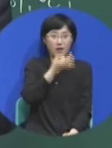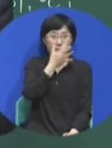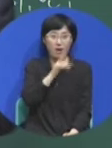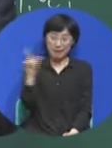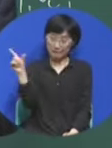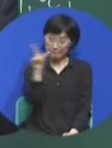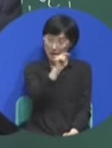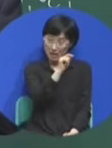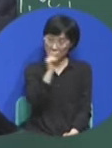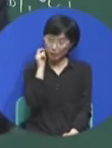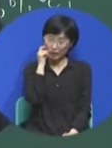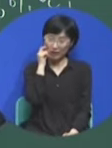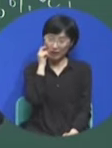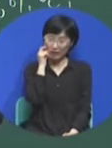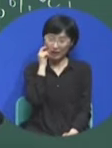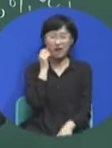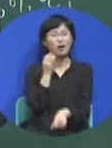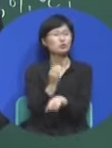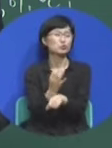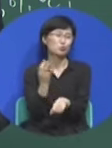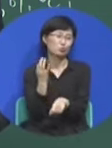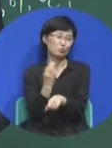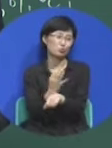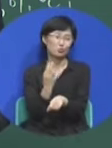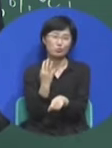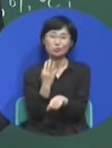빠르기를 못 하시면 어쩔 수 없지만.